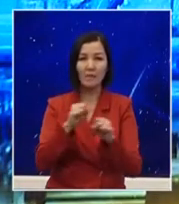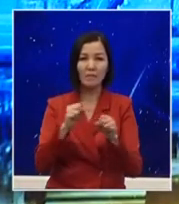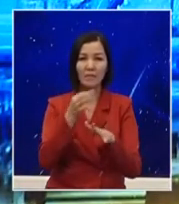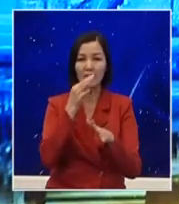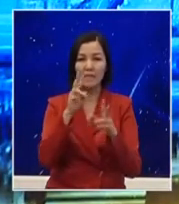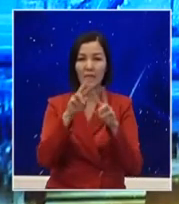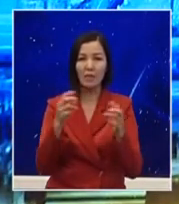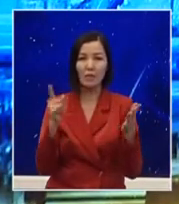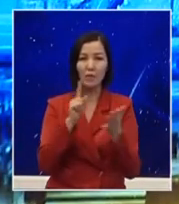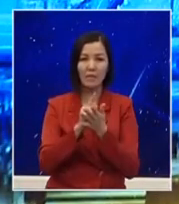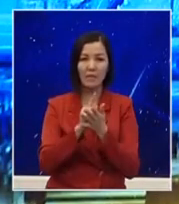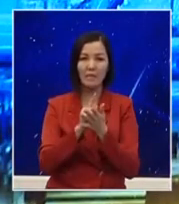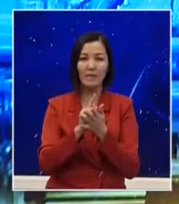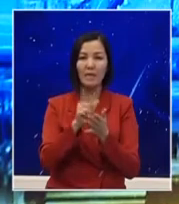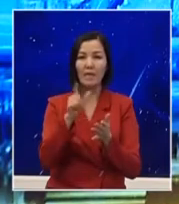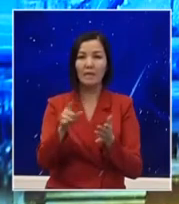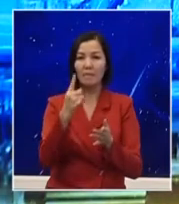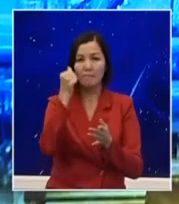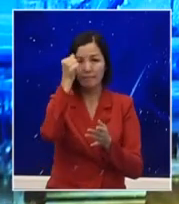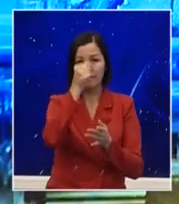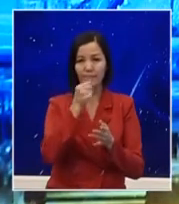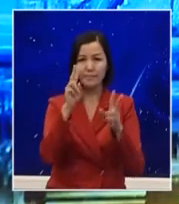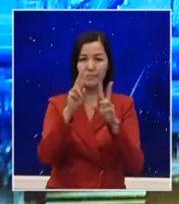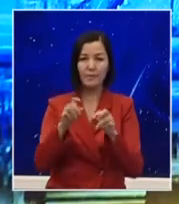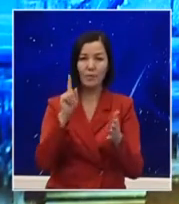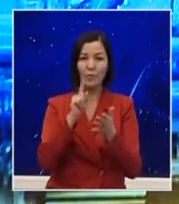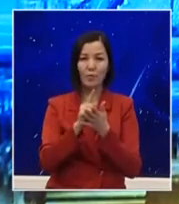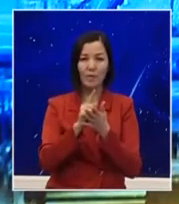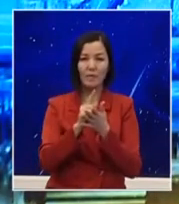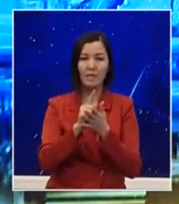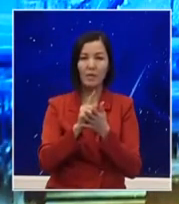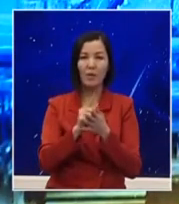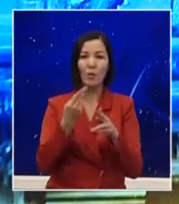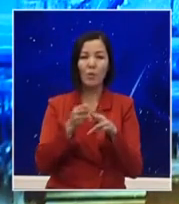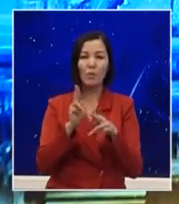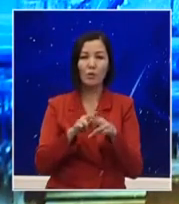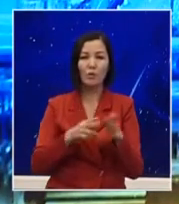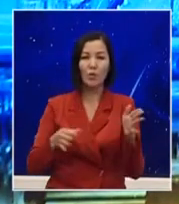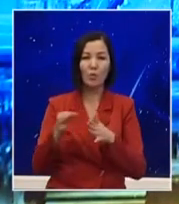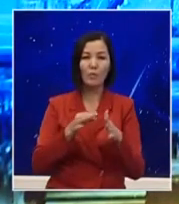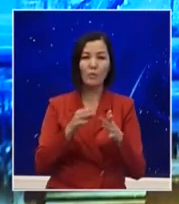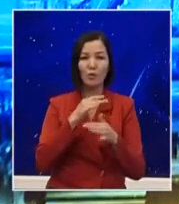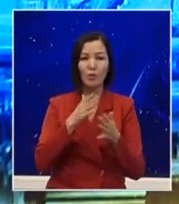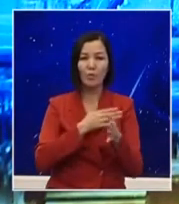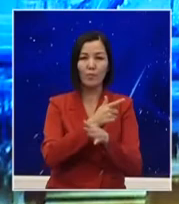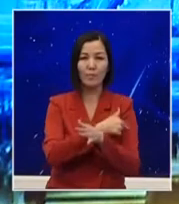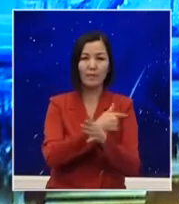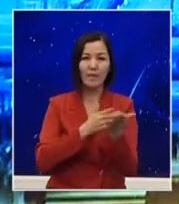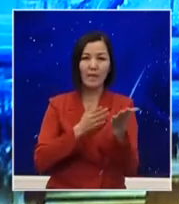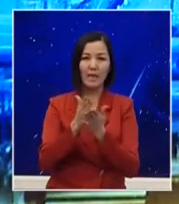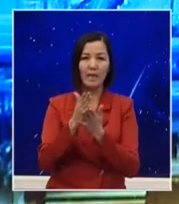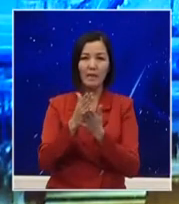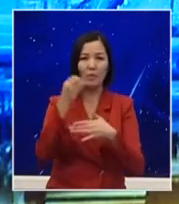ерте анықтау тиіс. Яғни кез келген адам жылына бір рет тексерілуден өтуі керек дейді мамандар. Осы орайда облыста көпсалалы